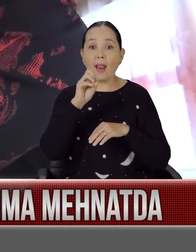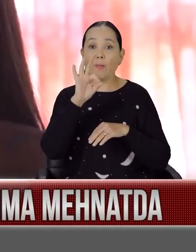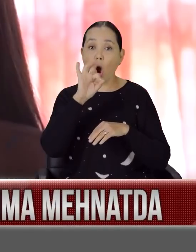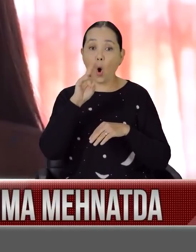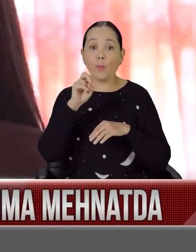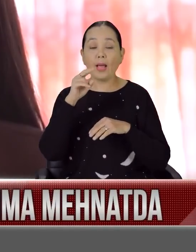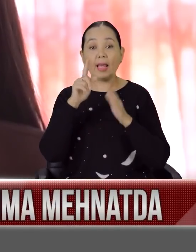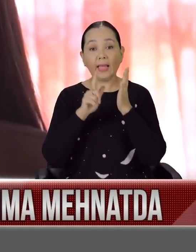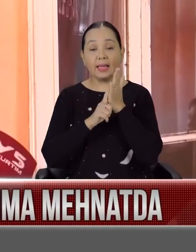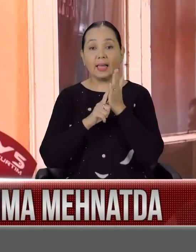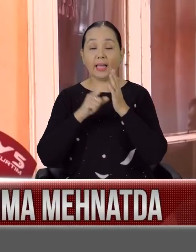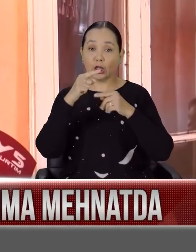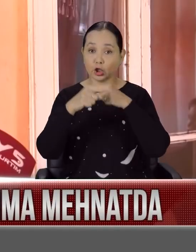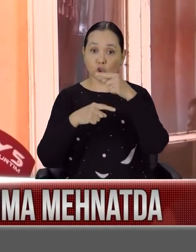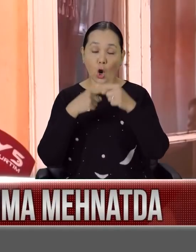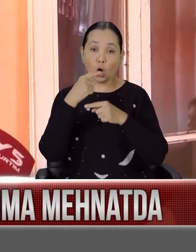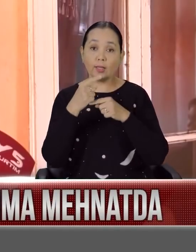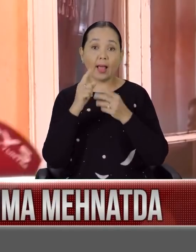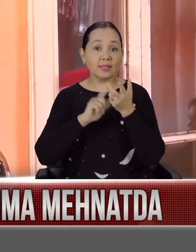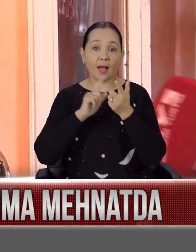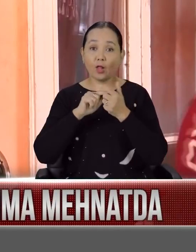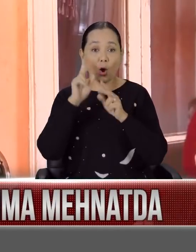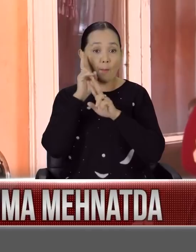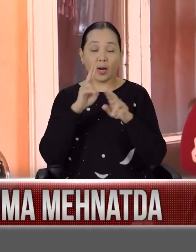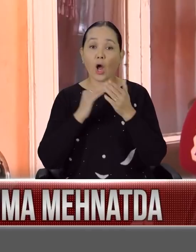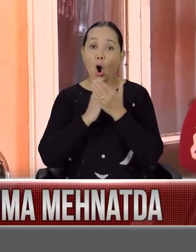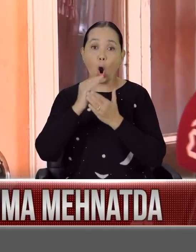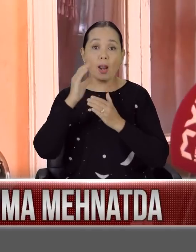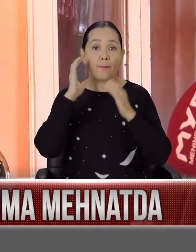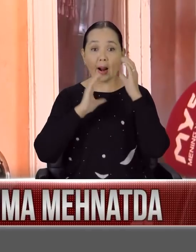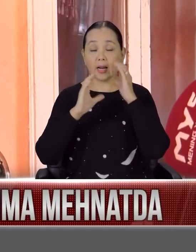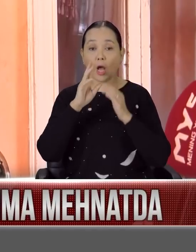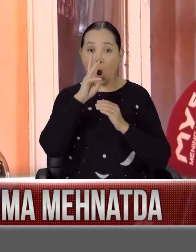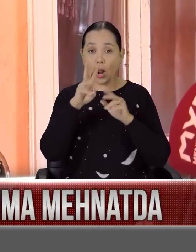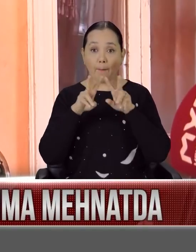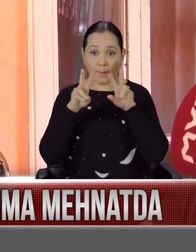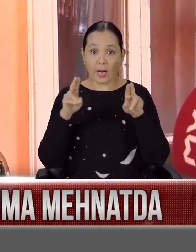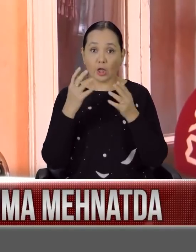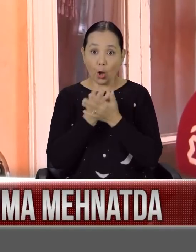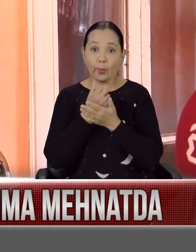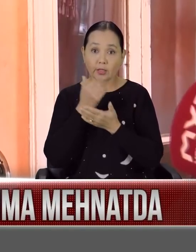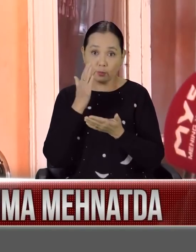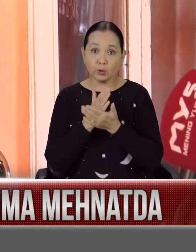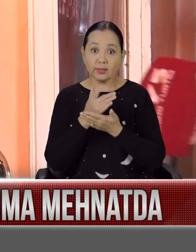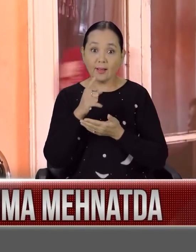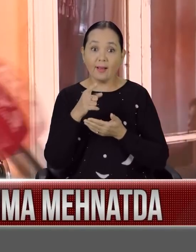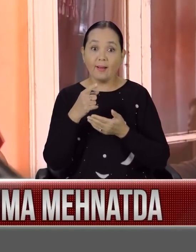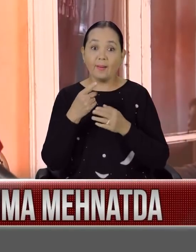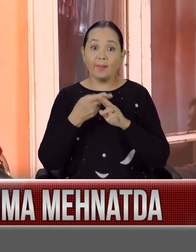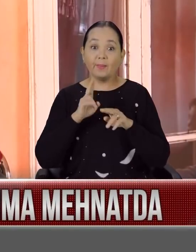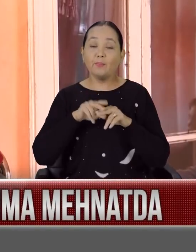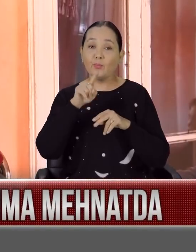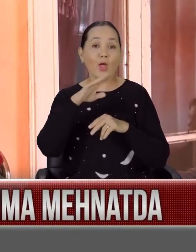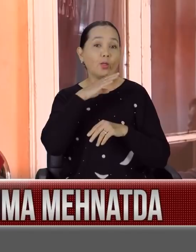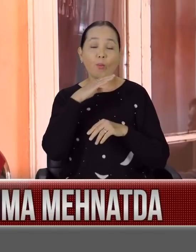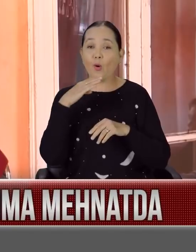bugungacha yetishtirgan shogirdlarim sanog'ini ham bilmayman deydi. Oliy ma'lumotlarni oylik bilan barobar oylik topgan bo'lsangiz kerak, mablag' topgan bo'lsangiz kerak. Undan